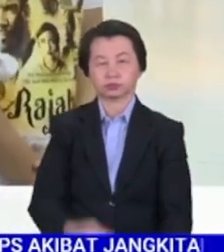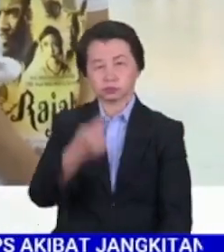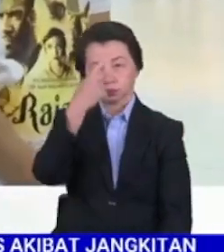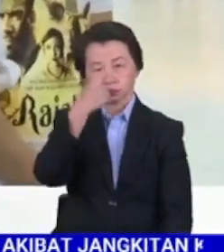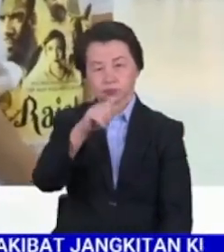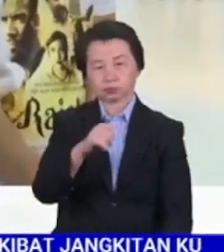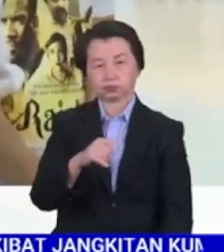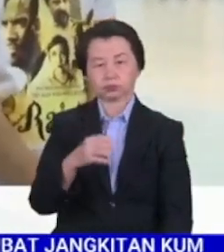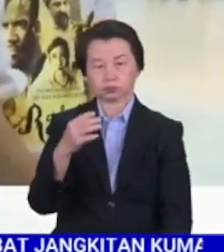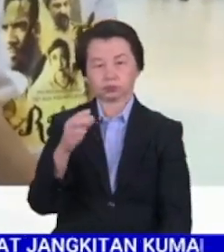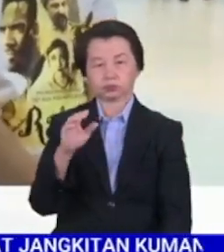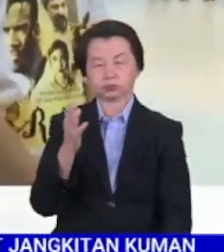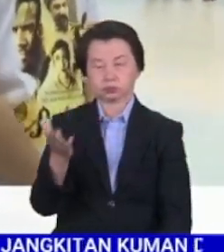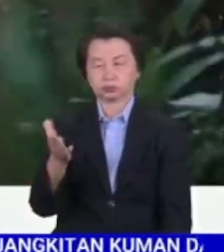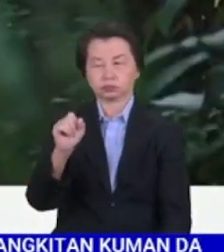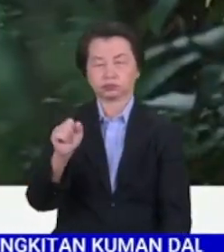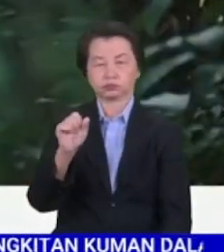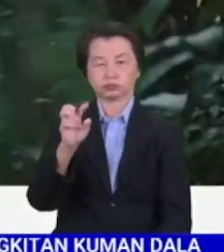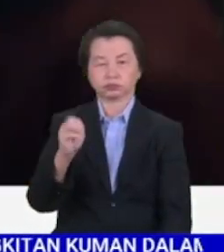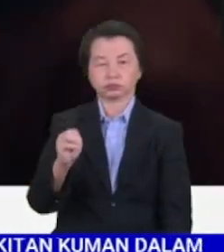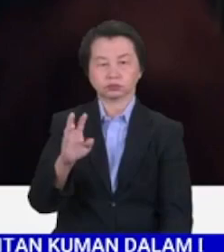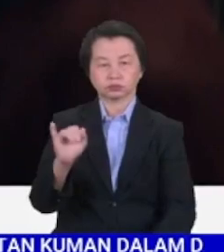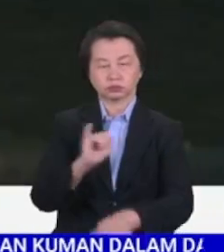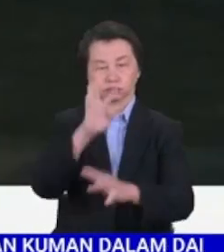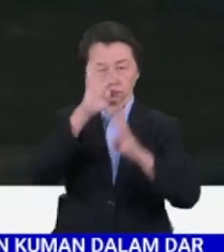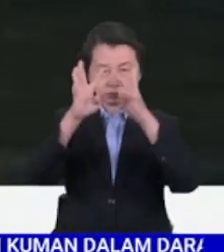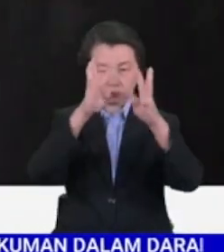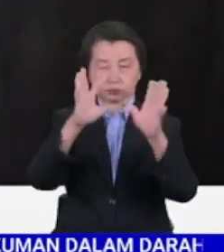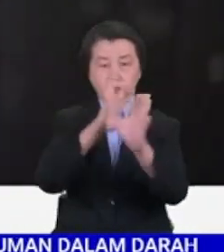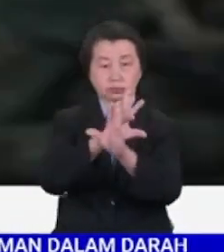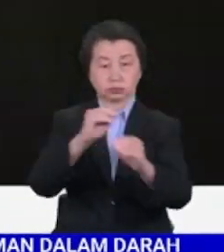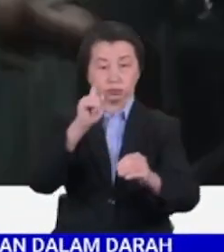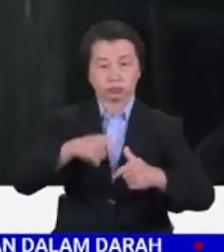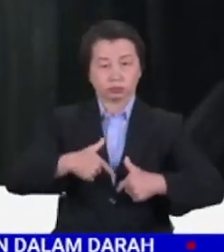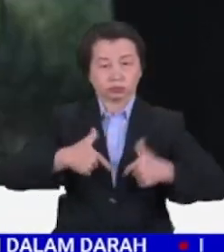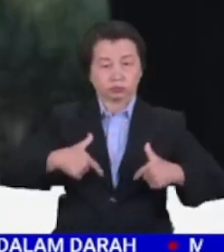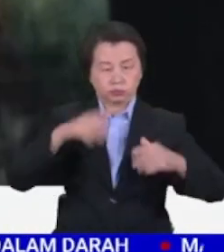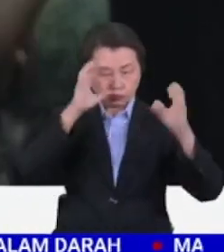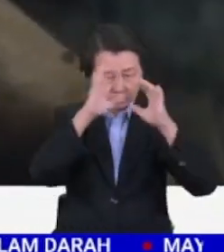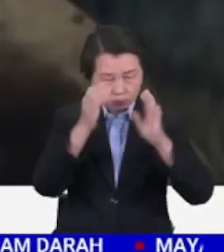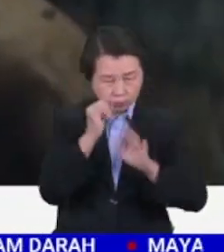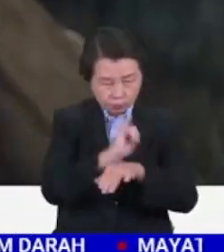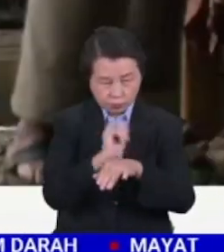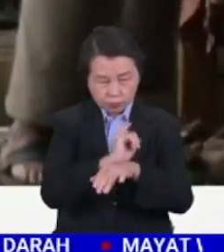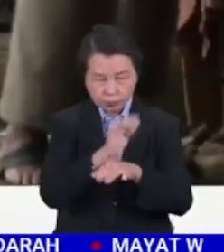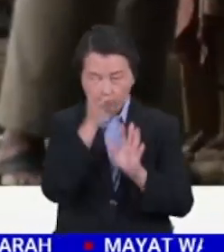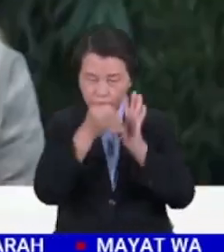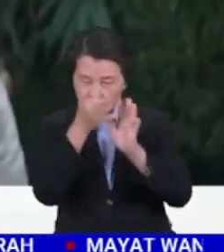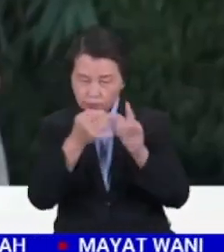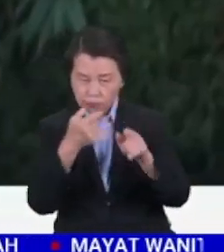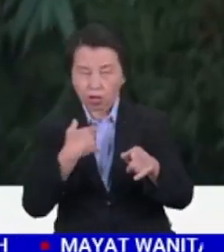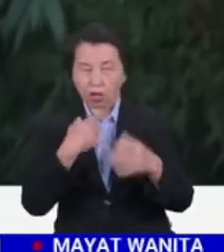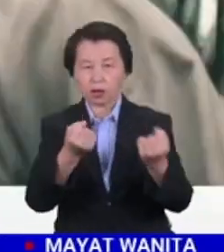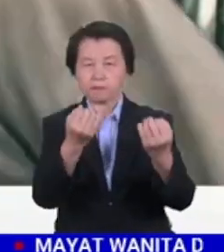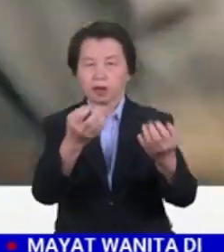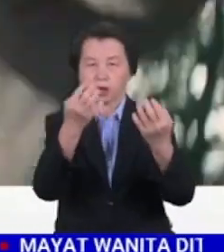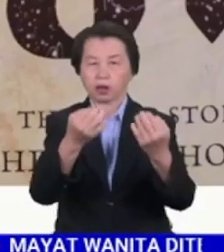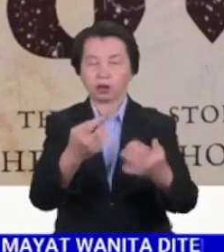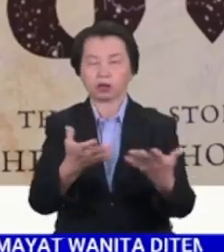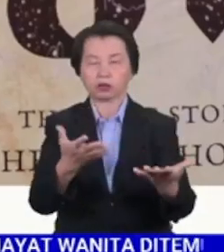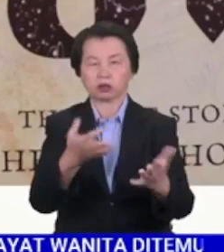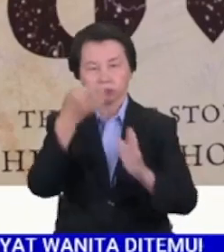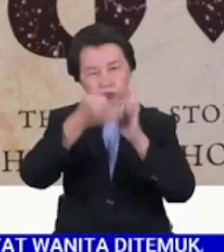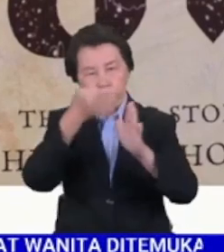Bagi Syahizi Sam pula, penggiat industri kreatif di Sarawak harus berani meneroka industri ini dengan mewujudkan lebih banyak